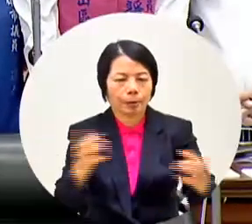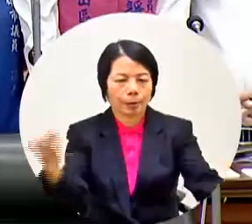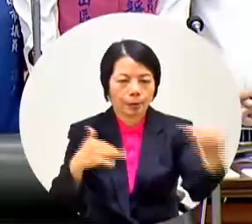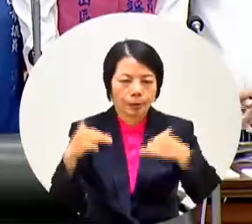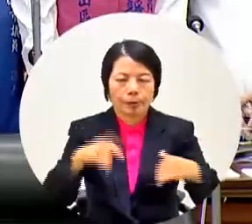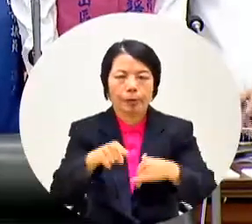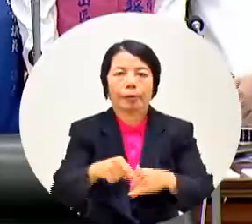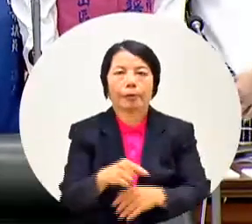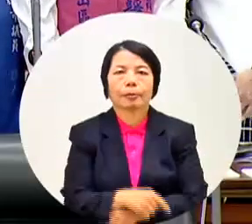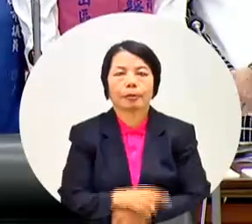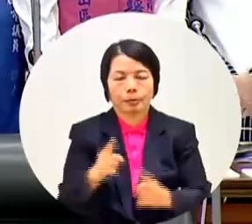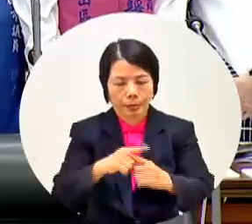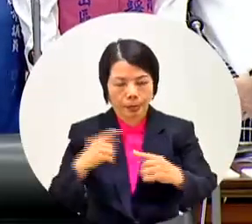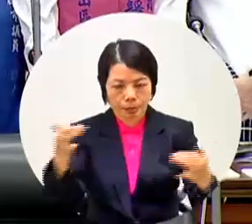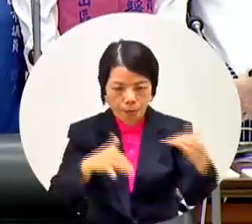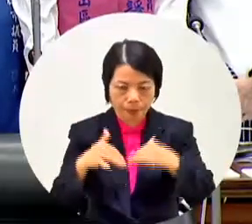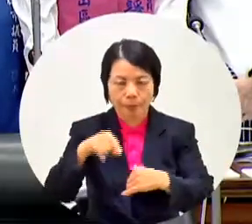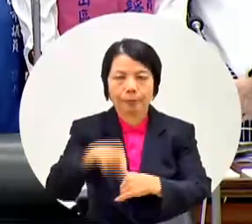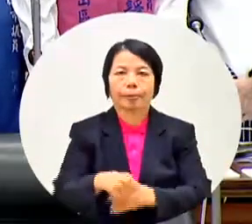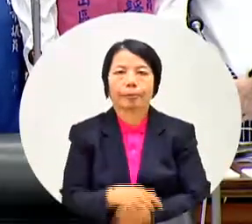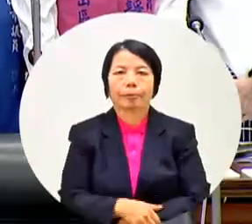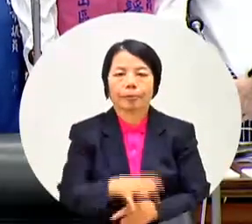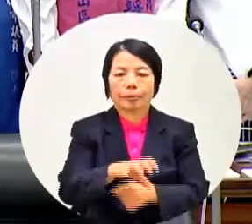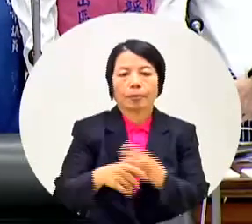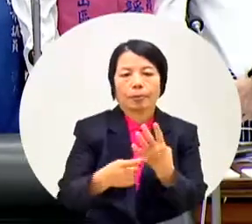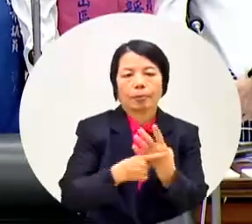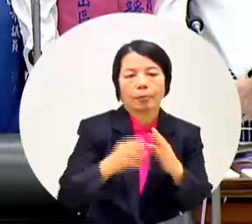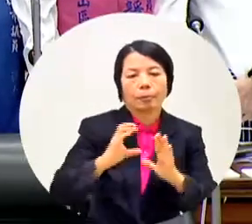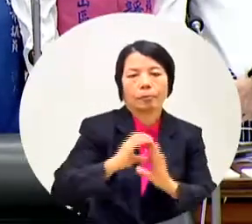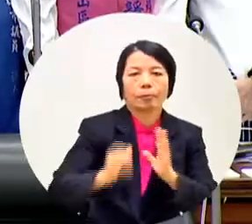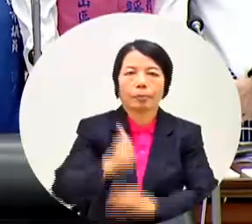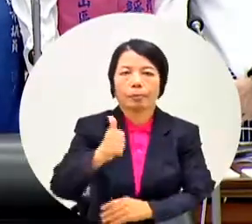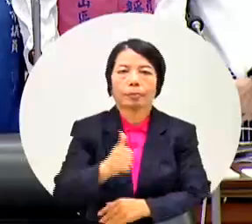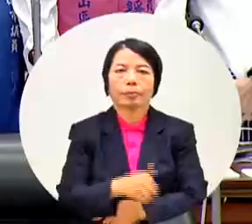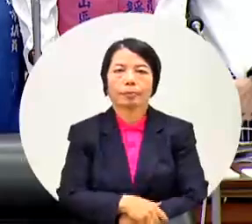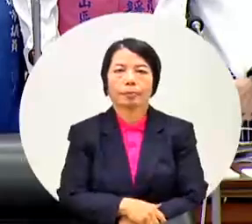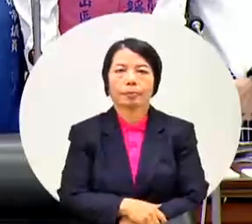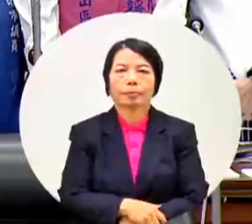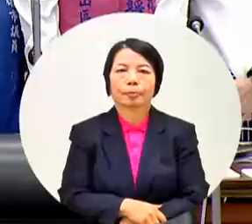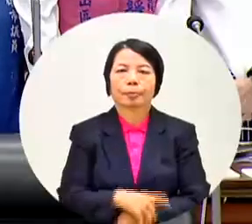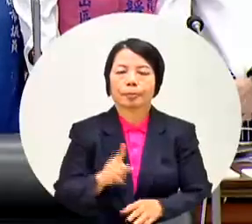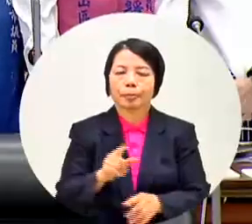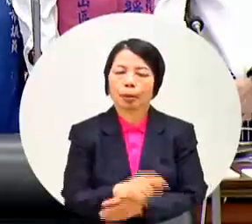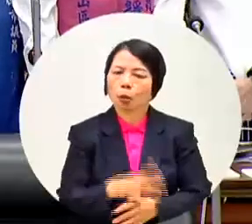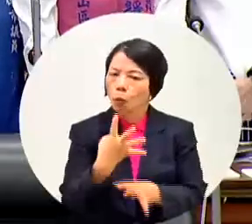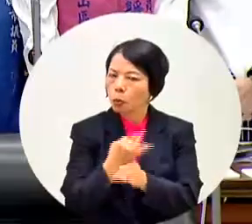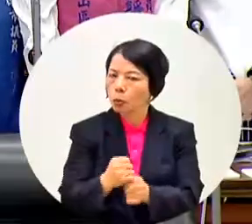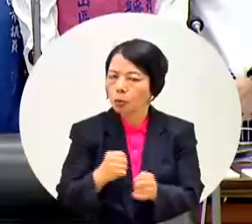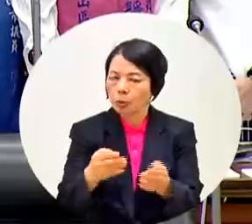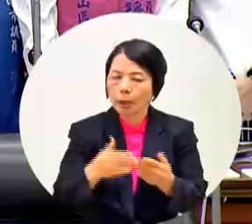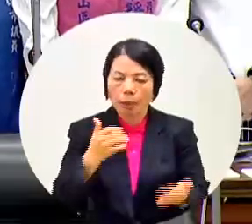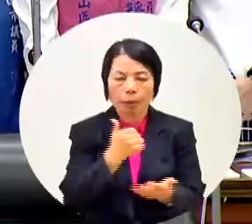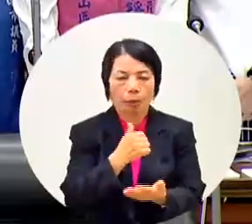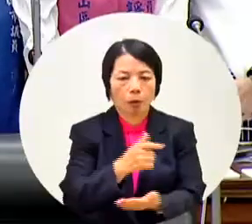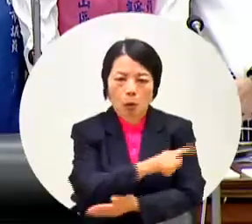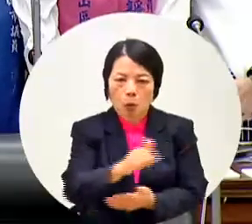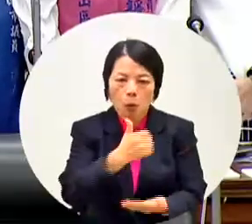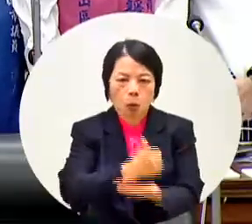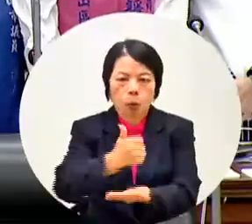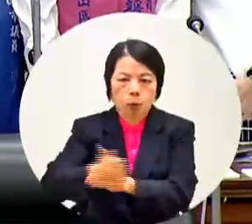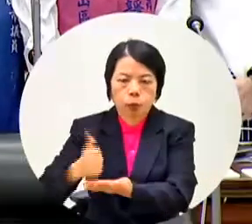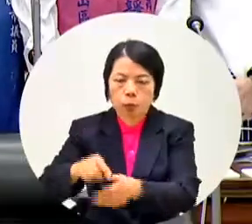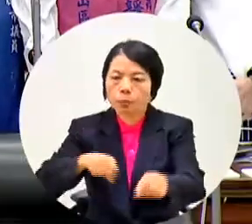下我们农业局局长，我们什么时候准备要把货出去？我们有没有什么样的计划？局长，你简单答复一